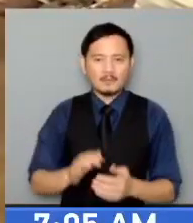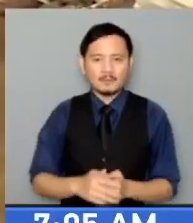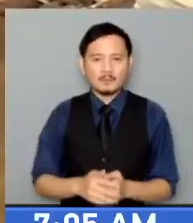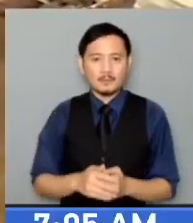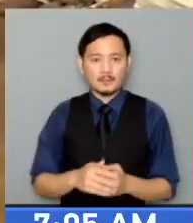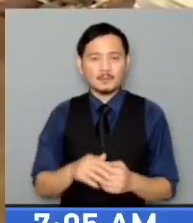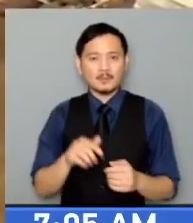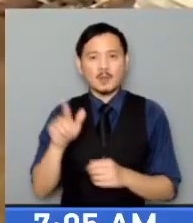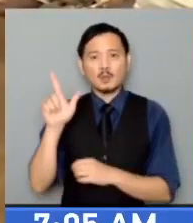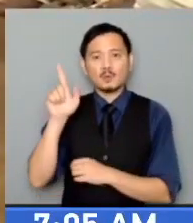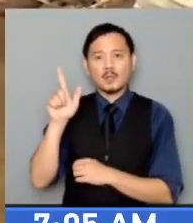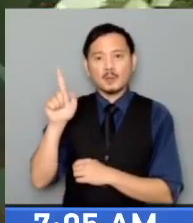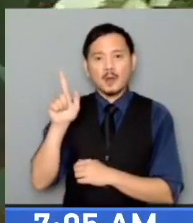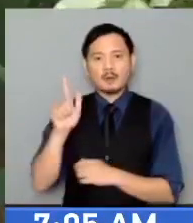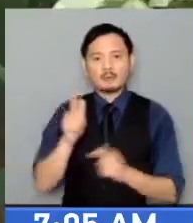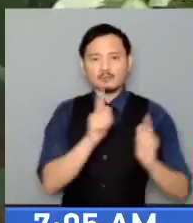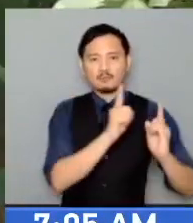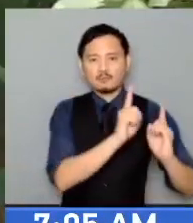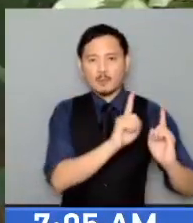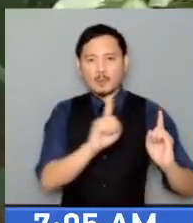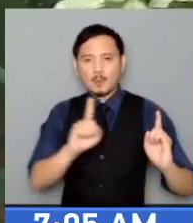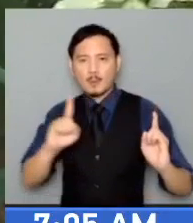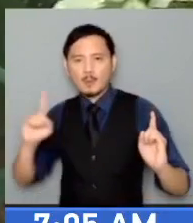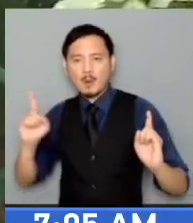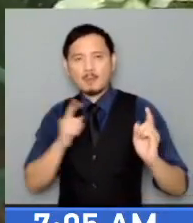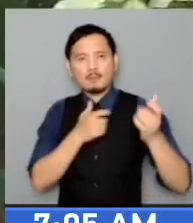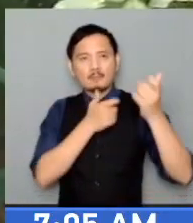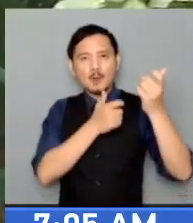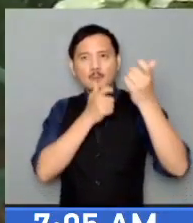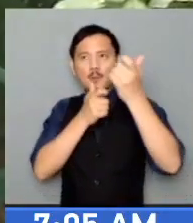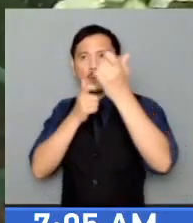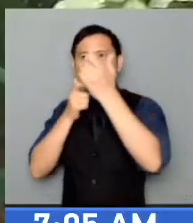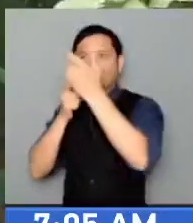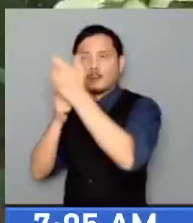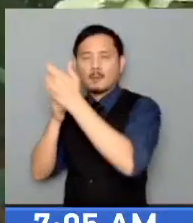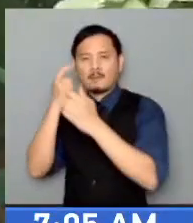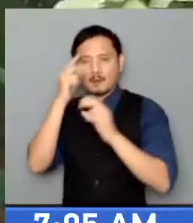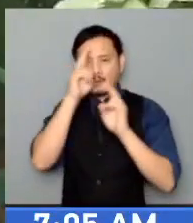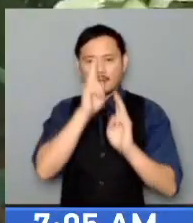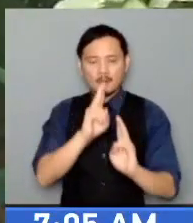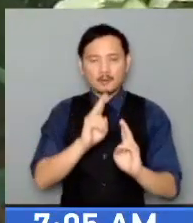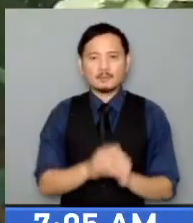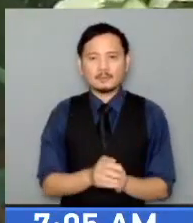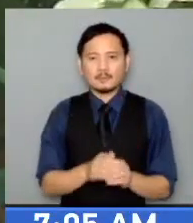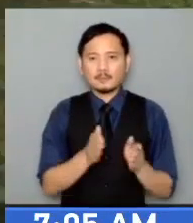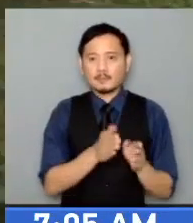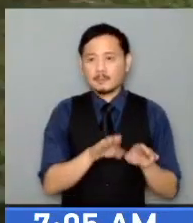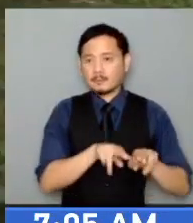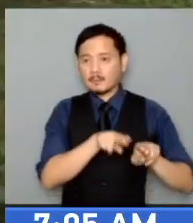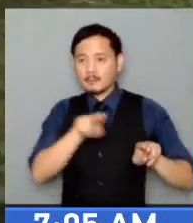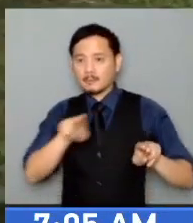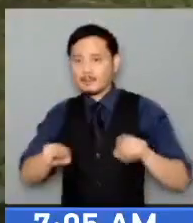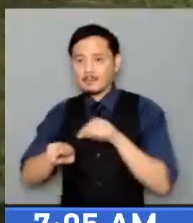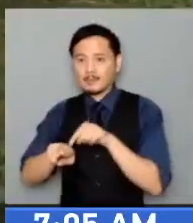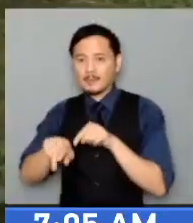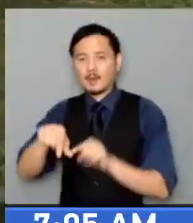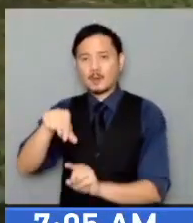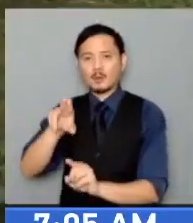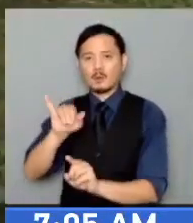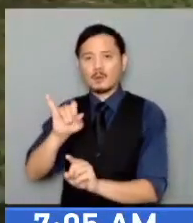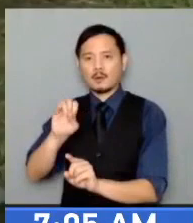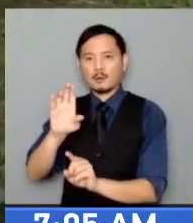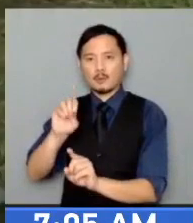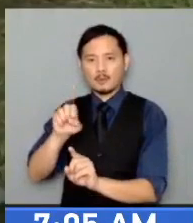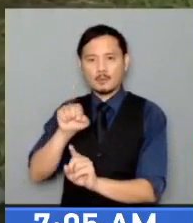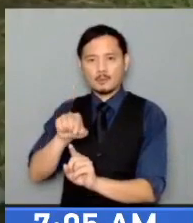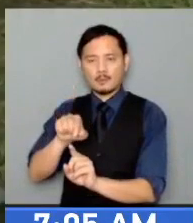ni FVR ang puntod ni dating Pangulong Elpidio Quirino. Yan po ay sa Section A ng Libingan ng mga bayani, ang bahagi ng sementeryo